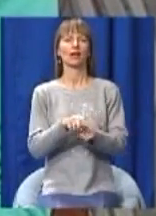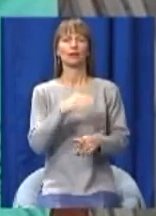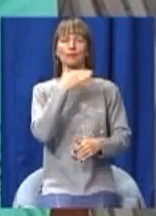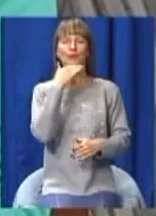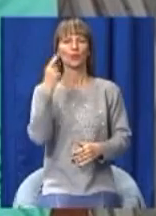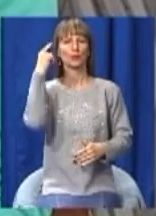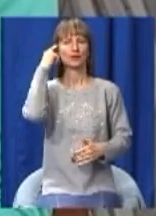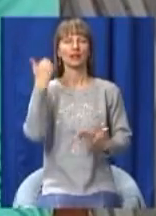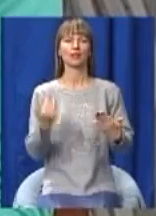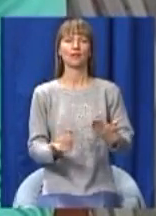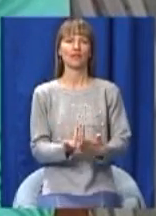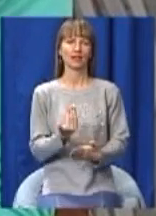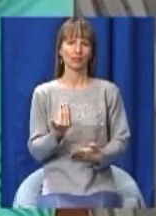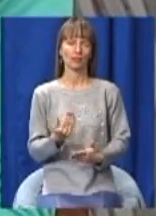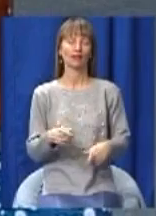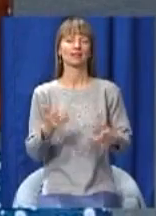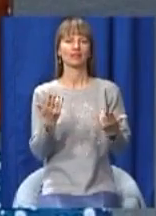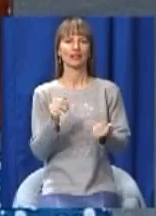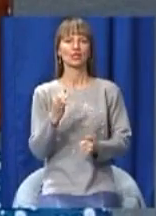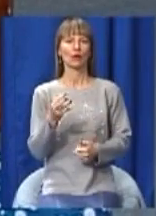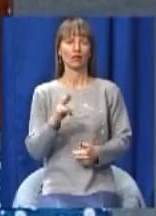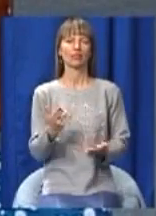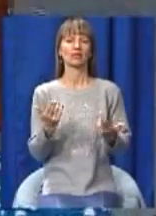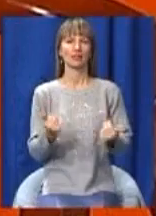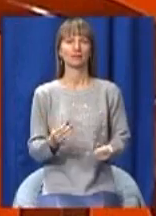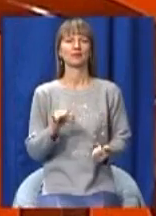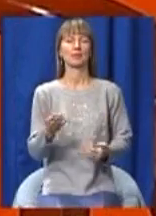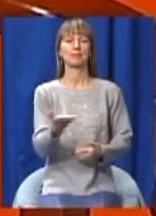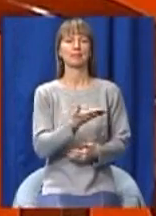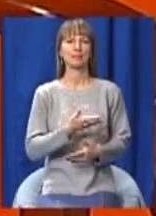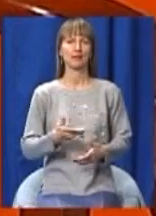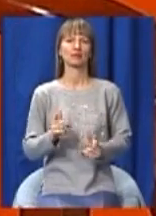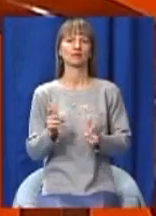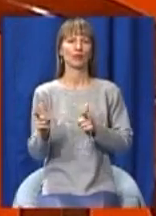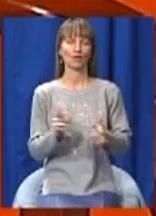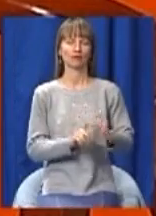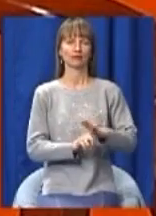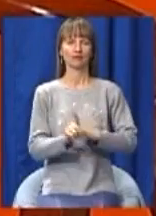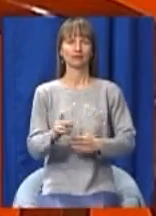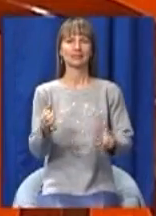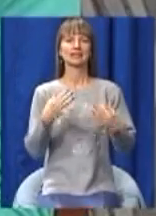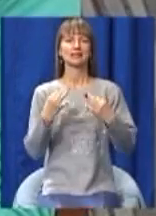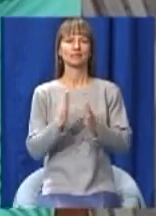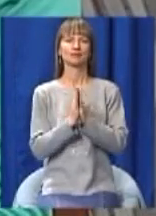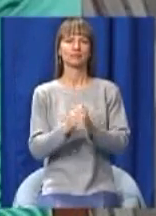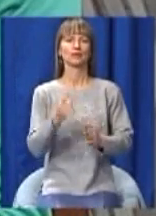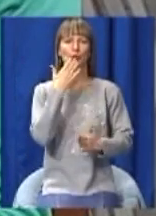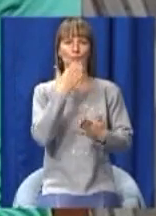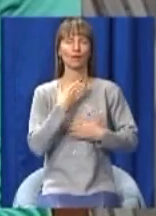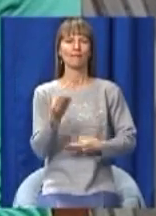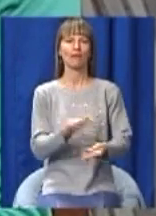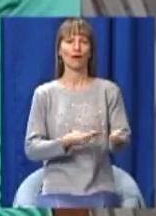багато человек не знает и снова я никого так sony так и мы согласны и готовили проступать расскажем и не будь ласка чупа являешь ты